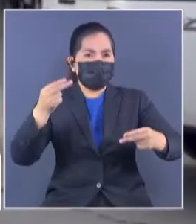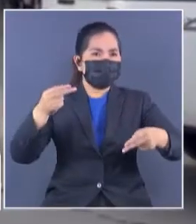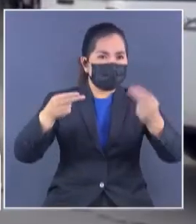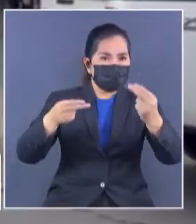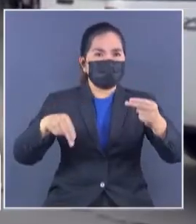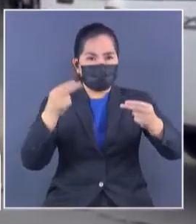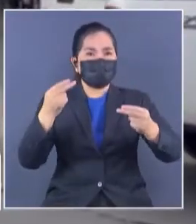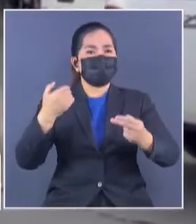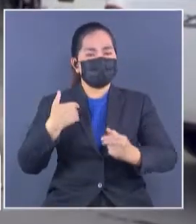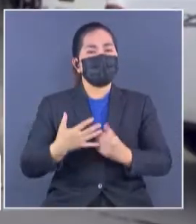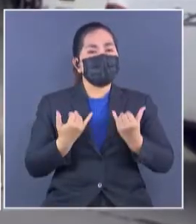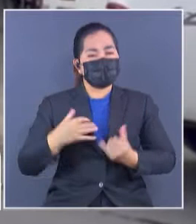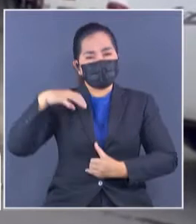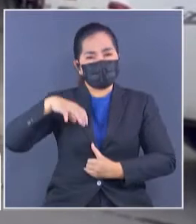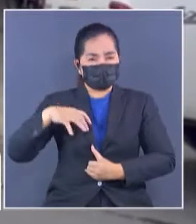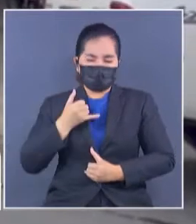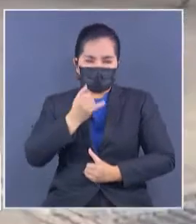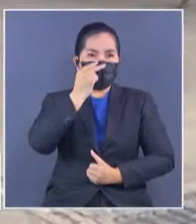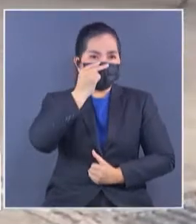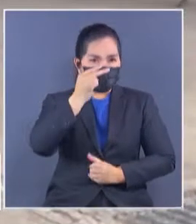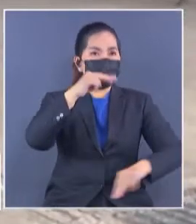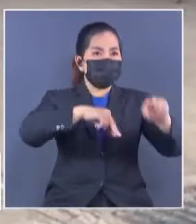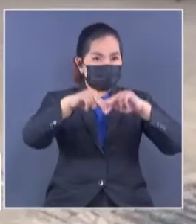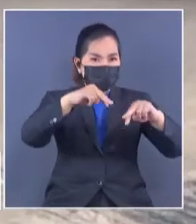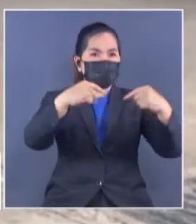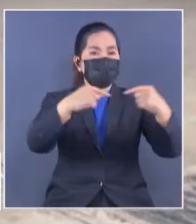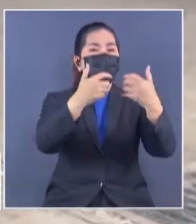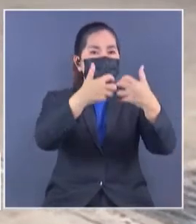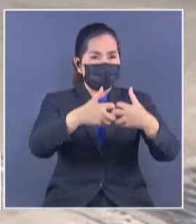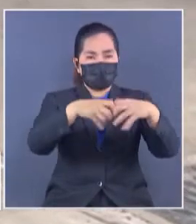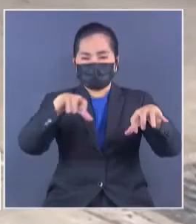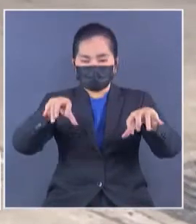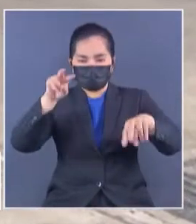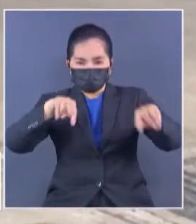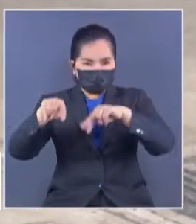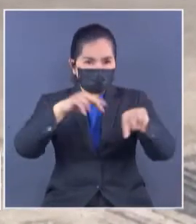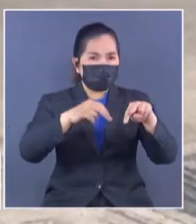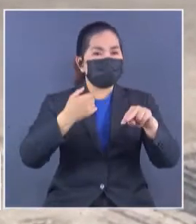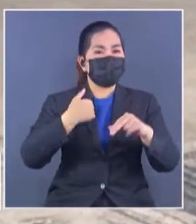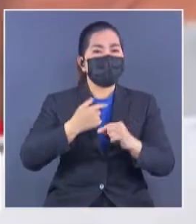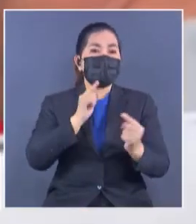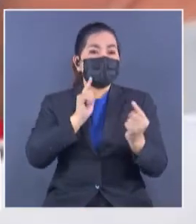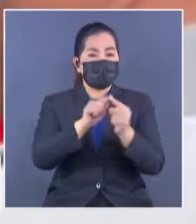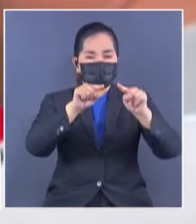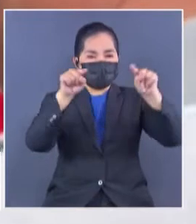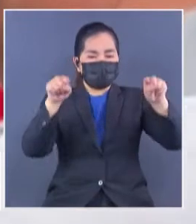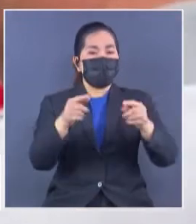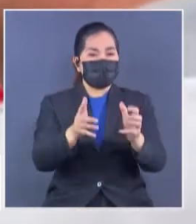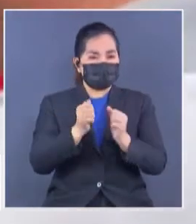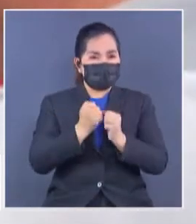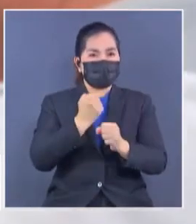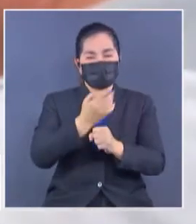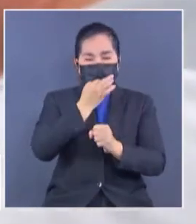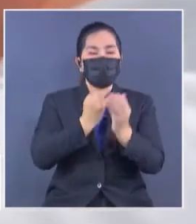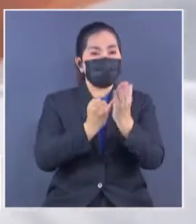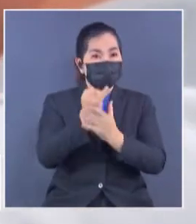ดเนี่ยมีหลายหน่วยงานลงพื้นที่ไปตรวจที่โรงน้ำแข็งไปตรวจทั้ง2แห่งแล้วค่ะก็พบว่ามีใบอนุญาตประกอบการอย่างถูกต้อง